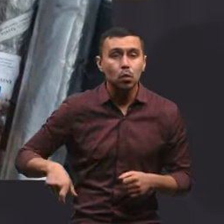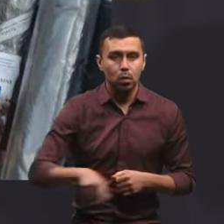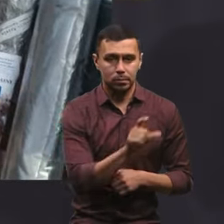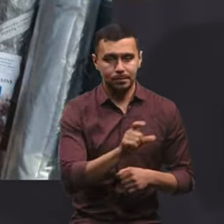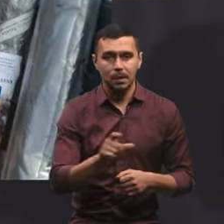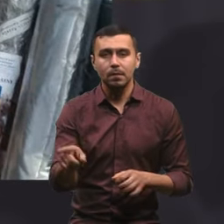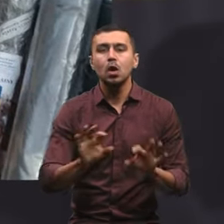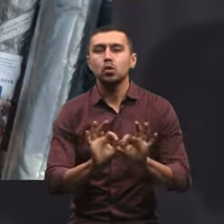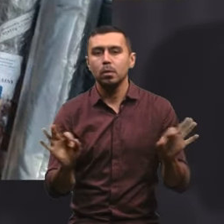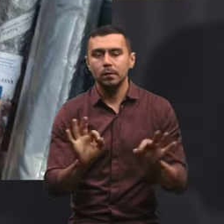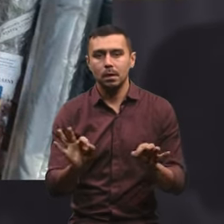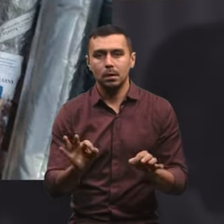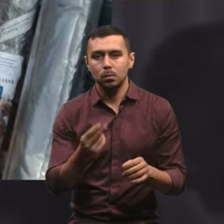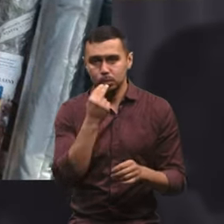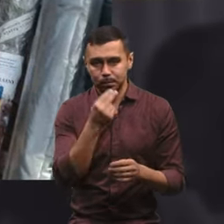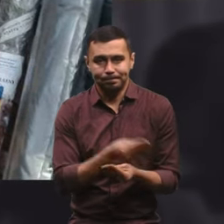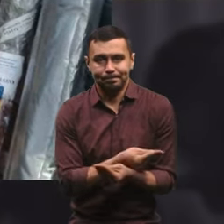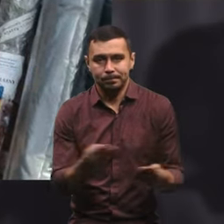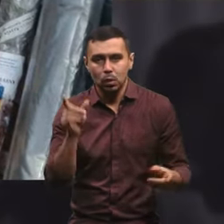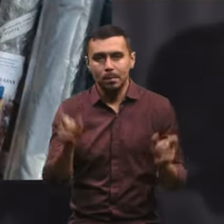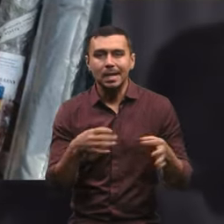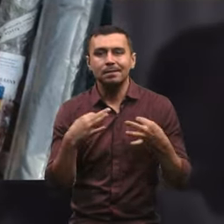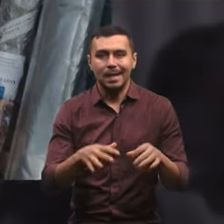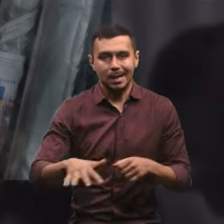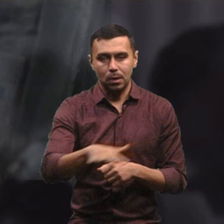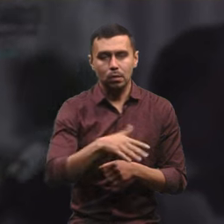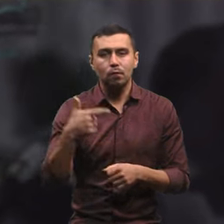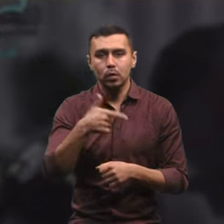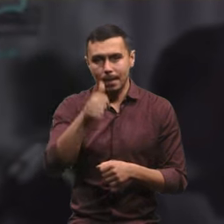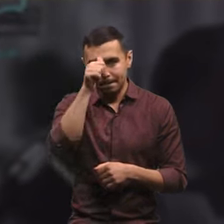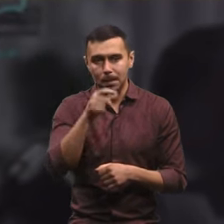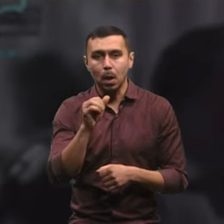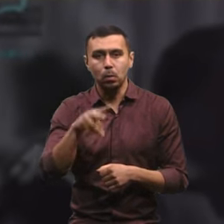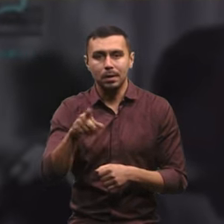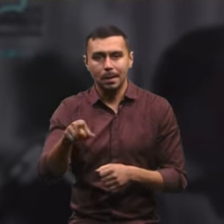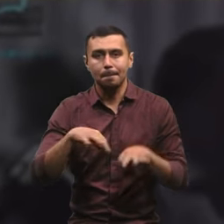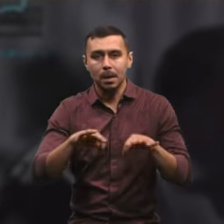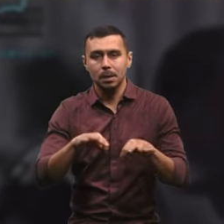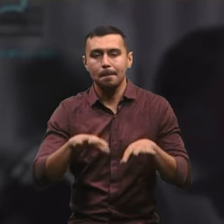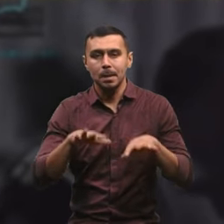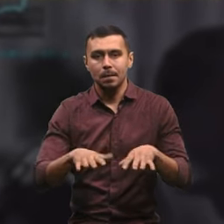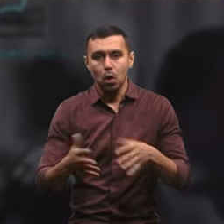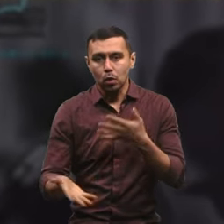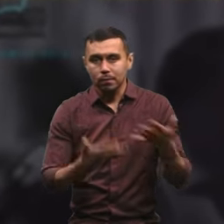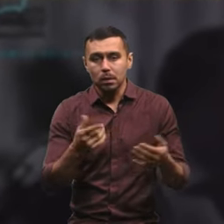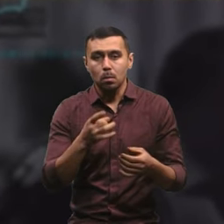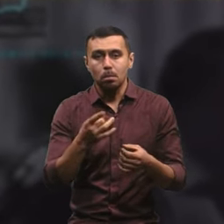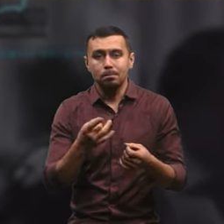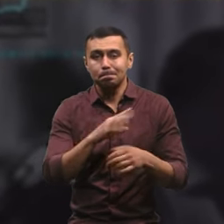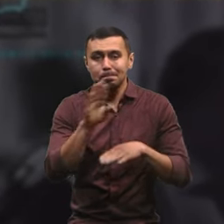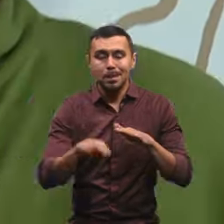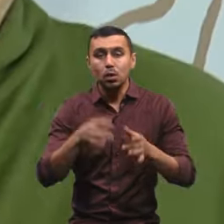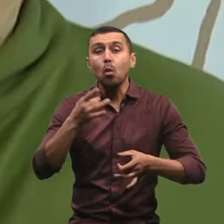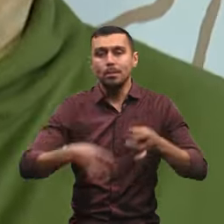Беренда розповідає, продукти харчування роздають людям на звільнених територіях. У грудні місяці у Бахмуті їх машину місцеві розвантажували просто під обстрілами,